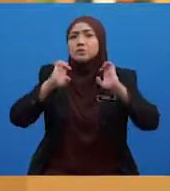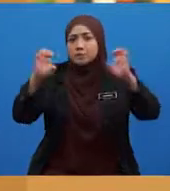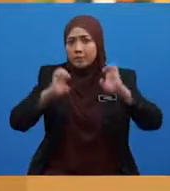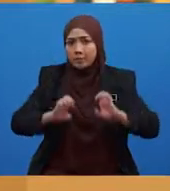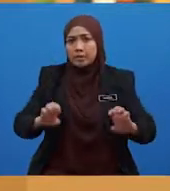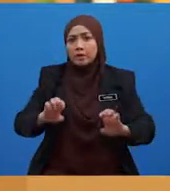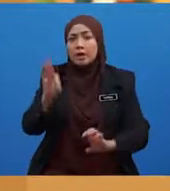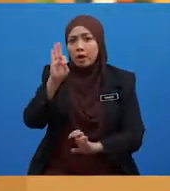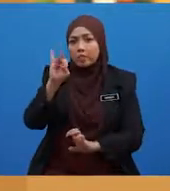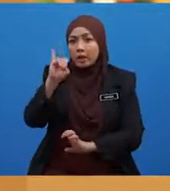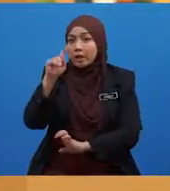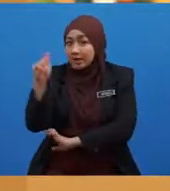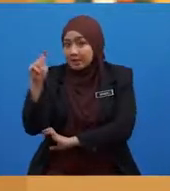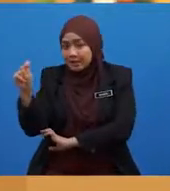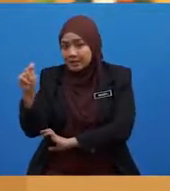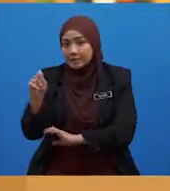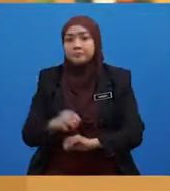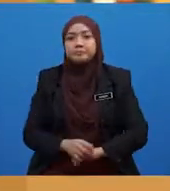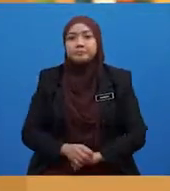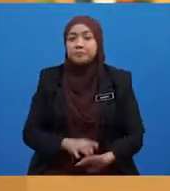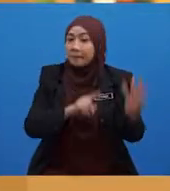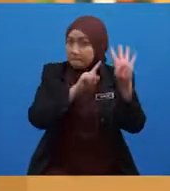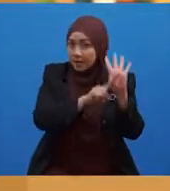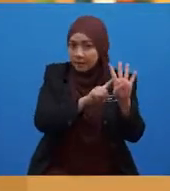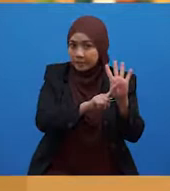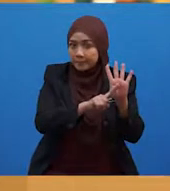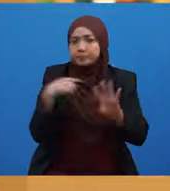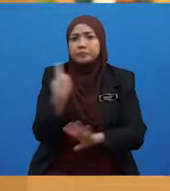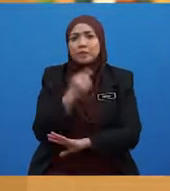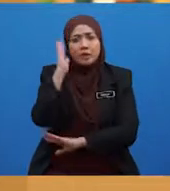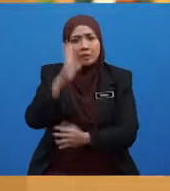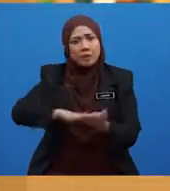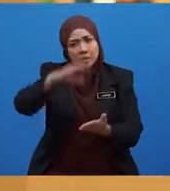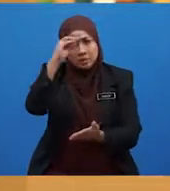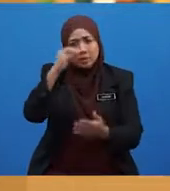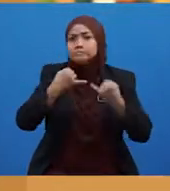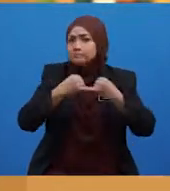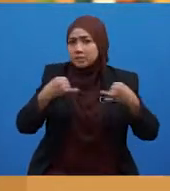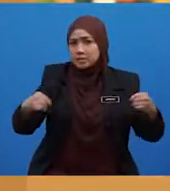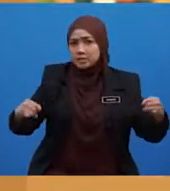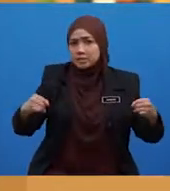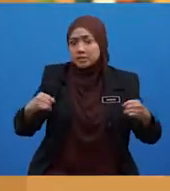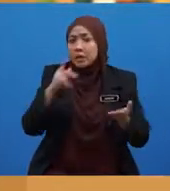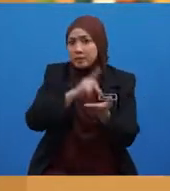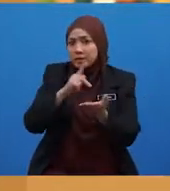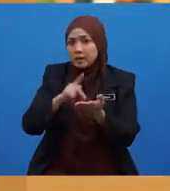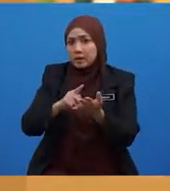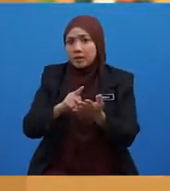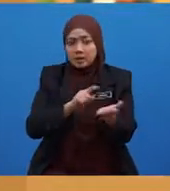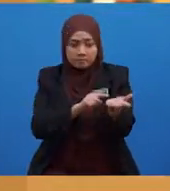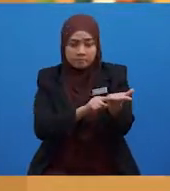prinsip FITT. Bahagian keempat, kita akan mempelajari jenis dan pengiraan kadar